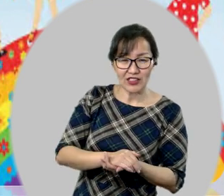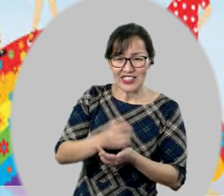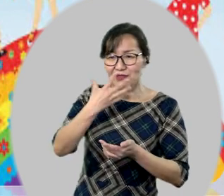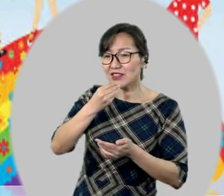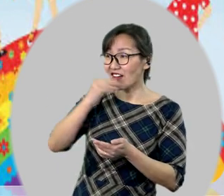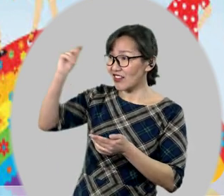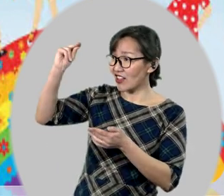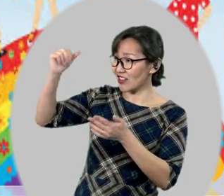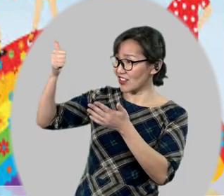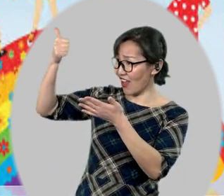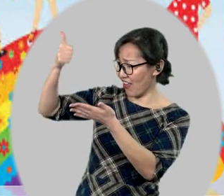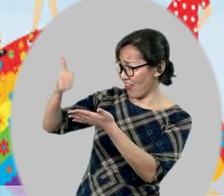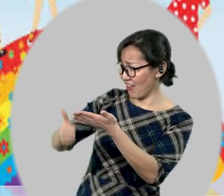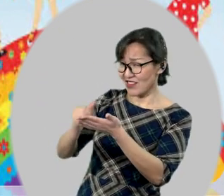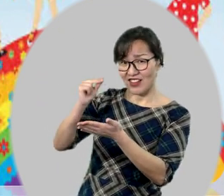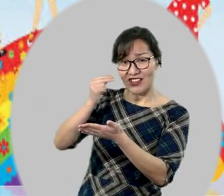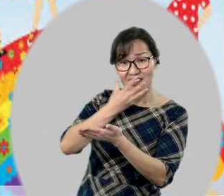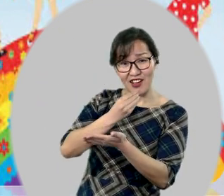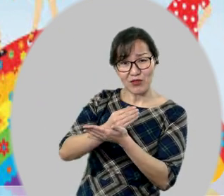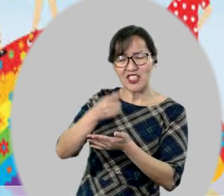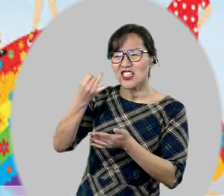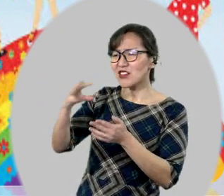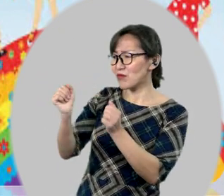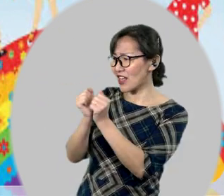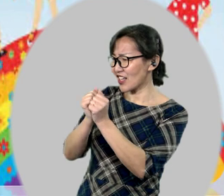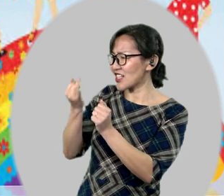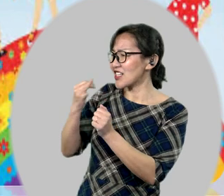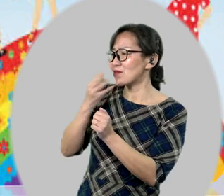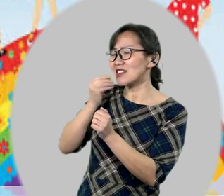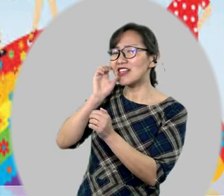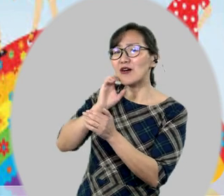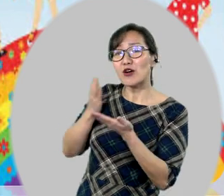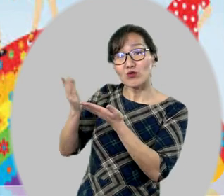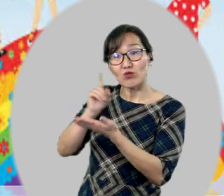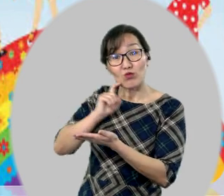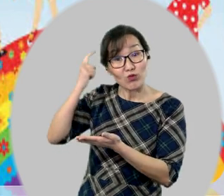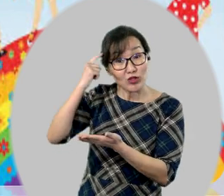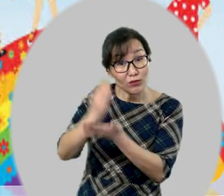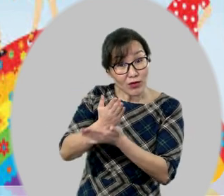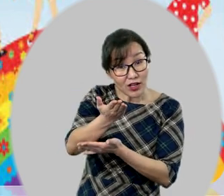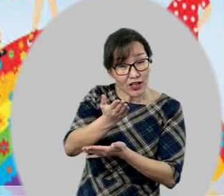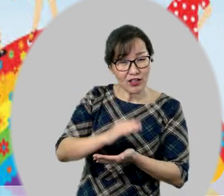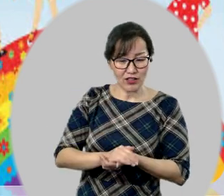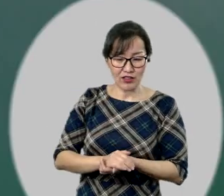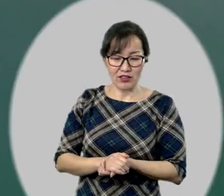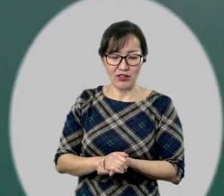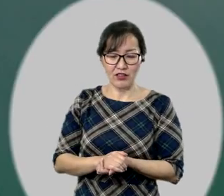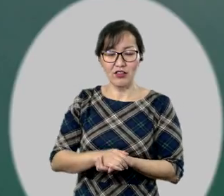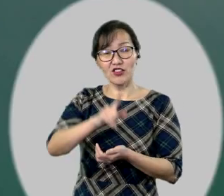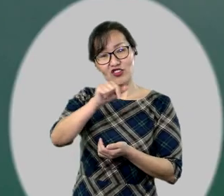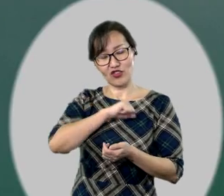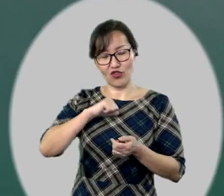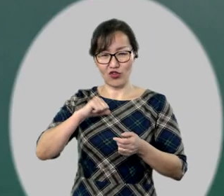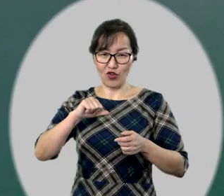чинний хөвд, чинний хөвд, сайхан байгааса гэж үссін бол. Төгүйл чинний хөвд, төр сайхан чанарүүд,